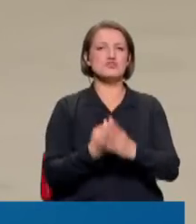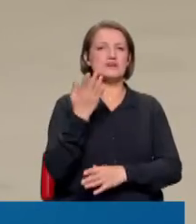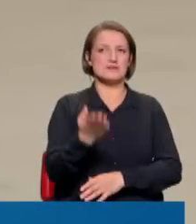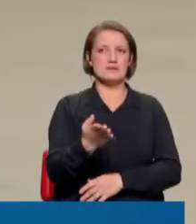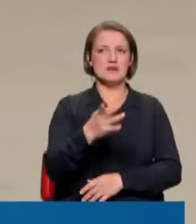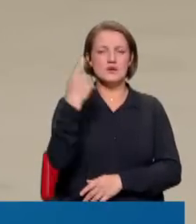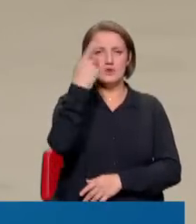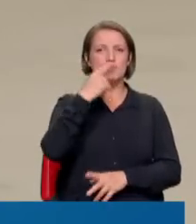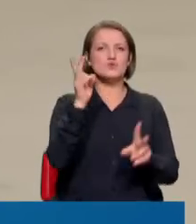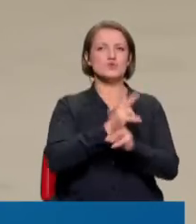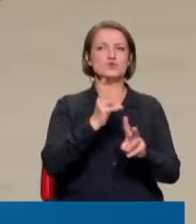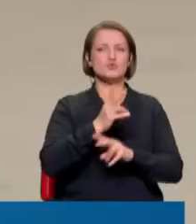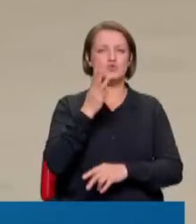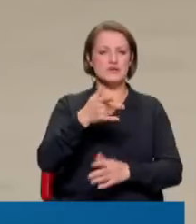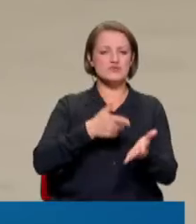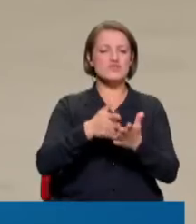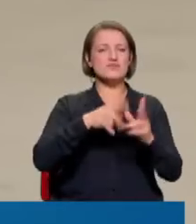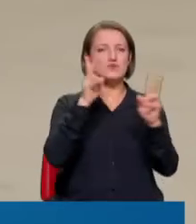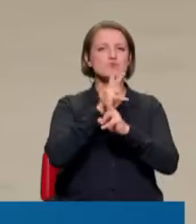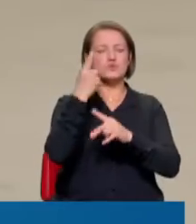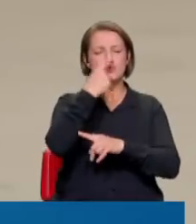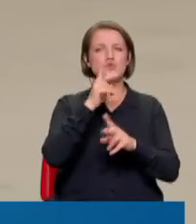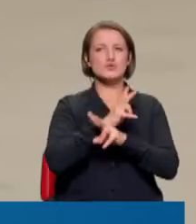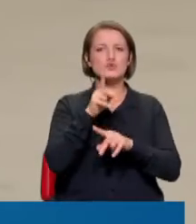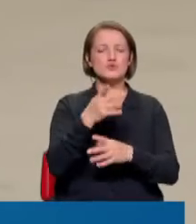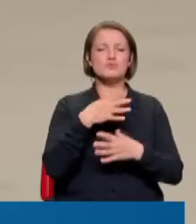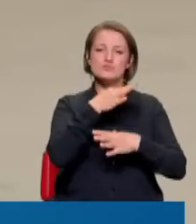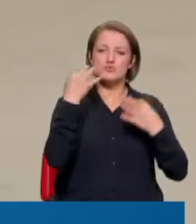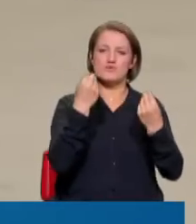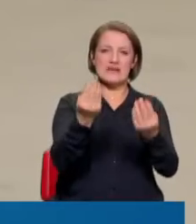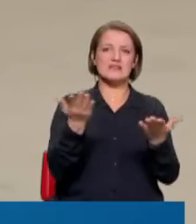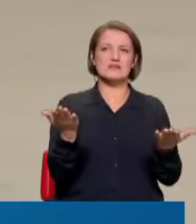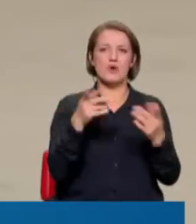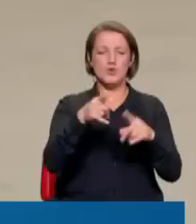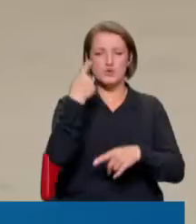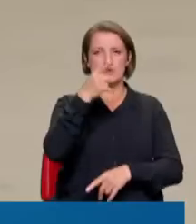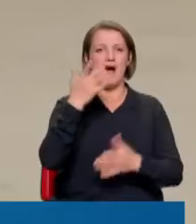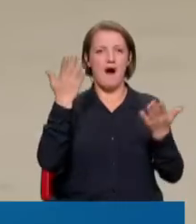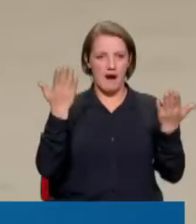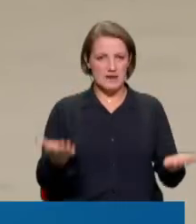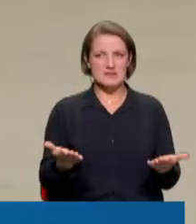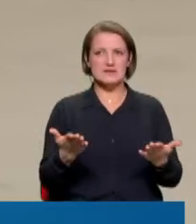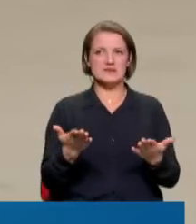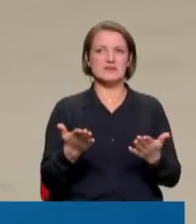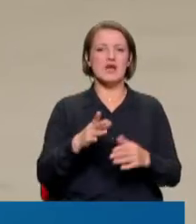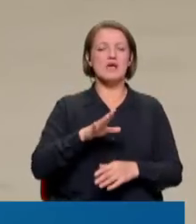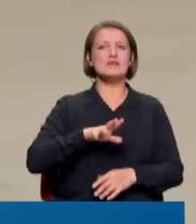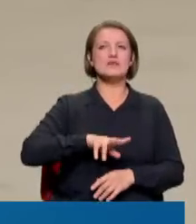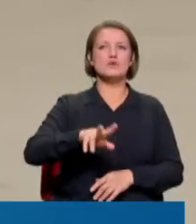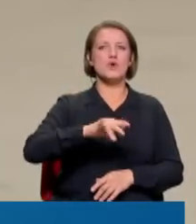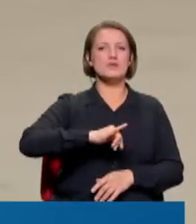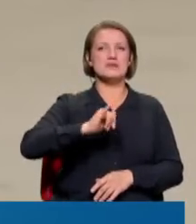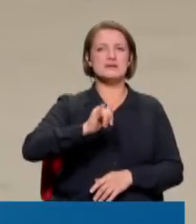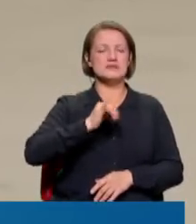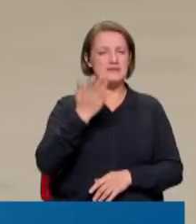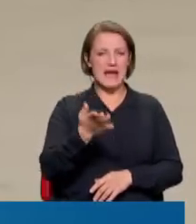gülsün Köye giderken ki çiftçinin yüzü gülsün ondan dolayı diyorum ki artık Yol yakınken kafanızı